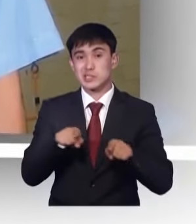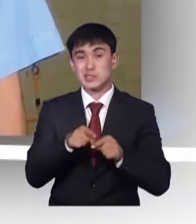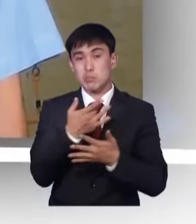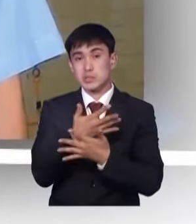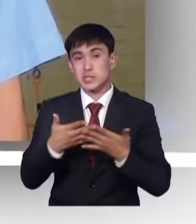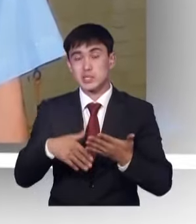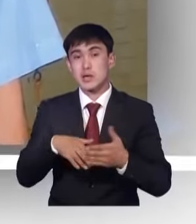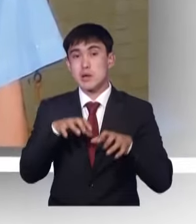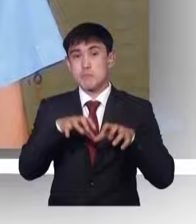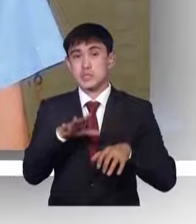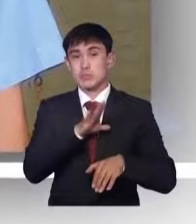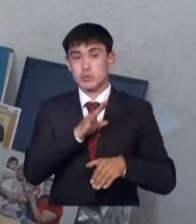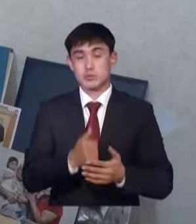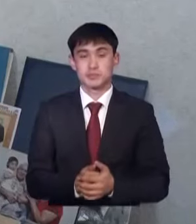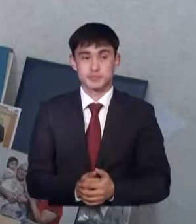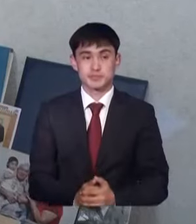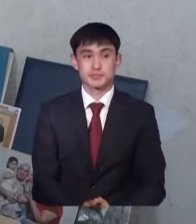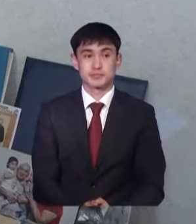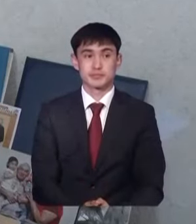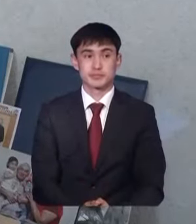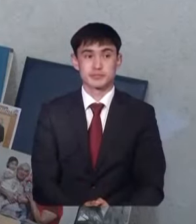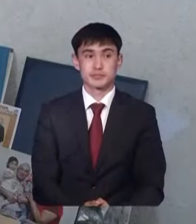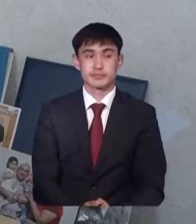біршама беделді қызметтерді де атқарды.